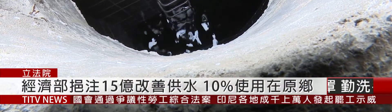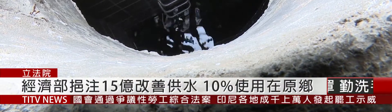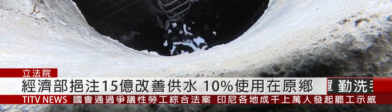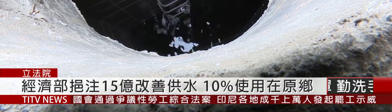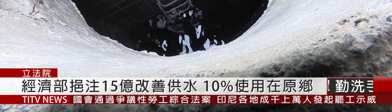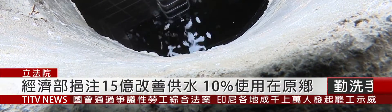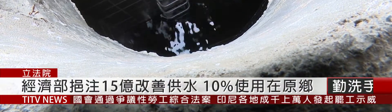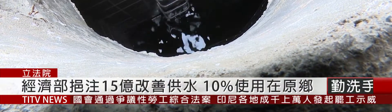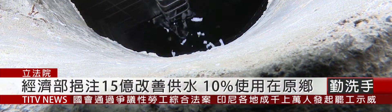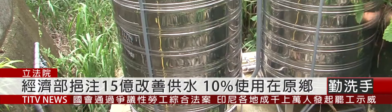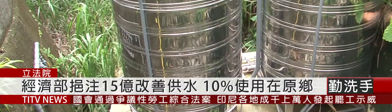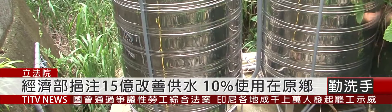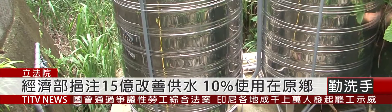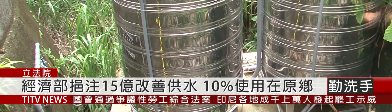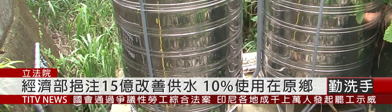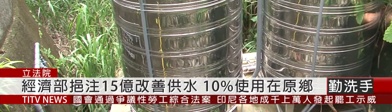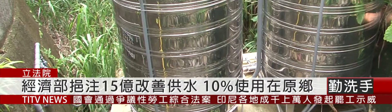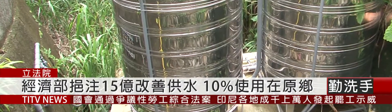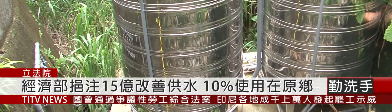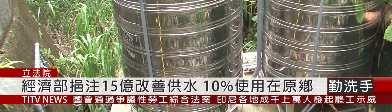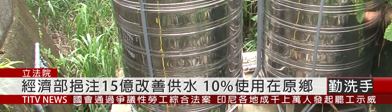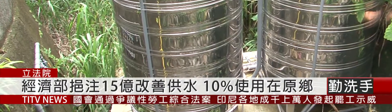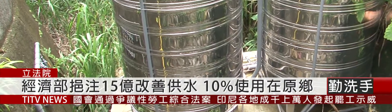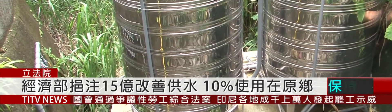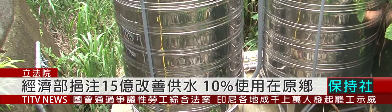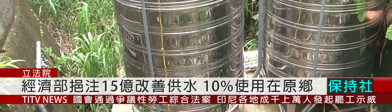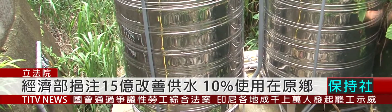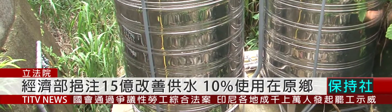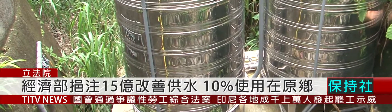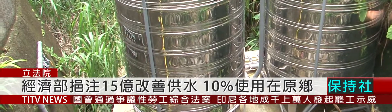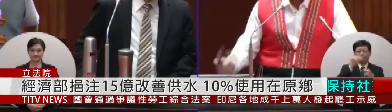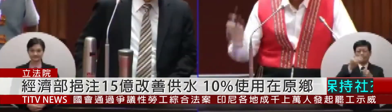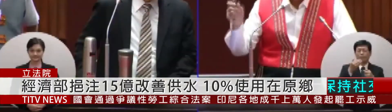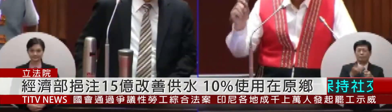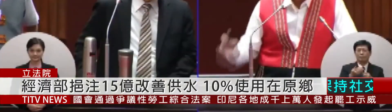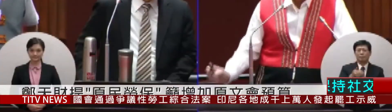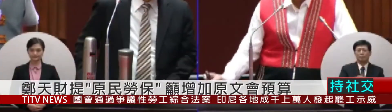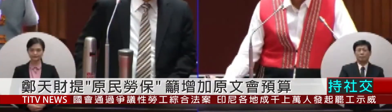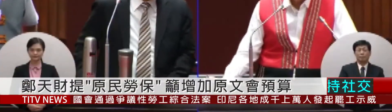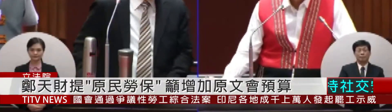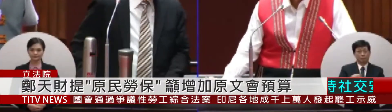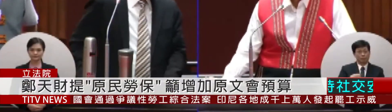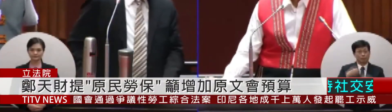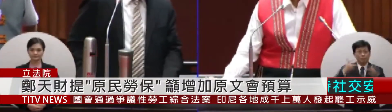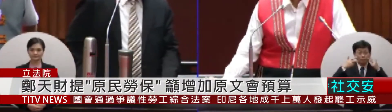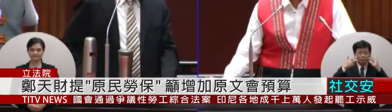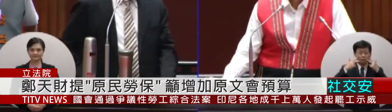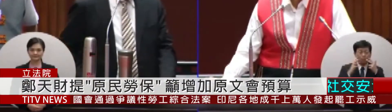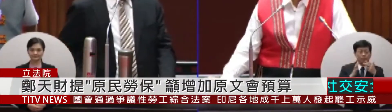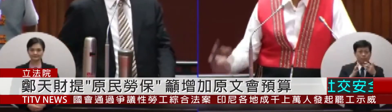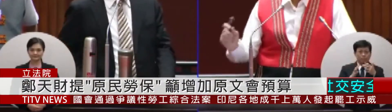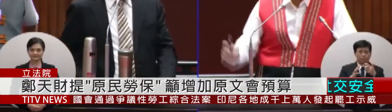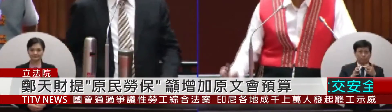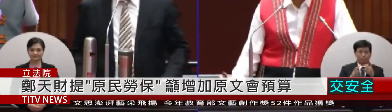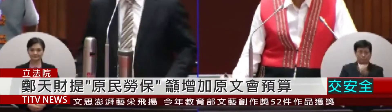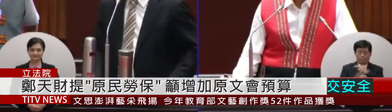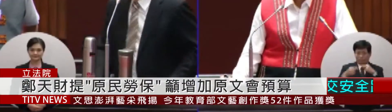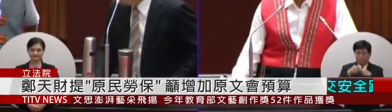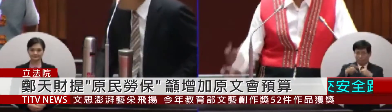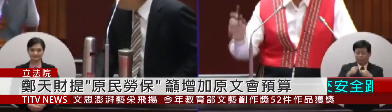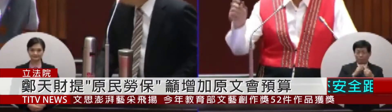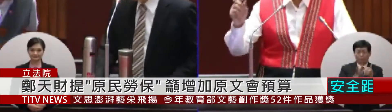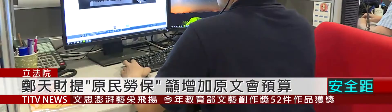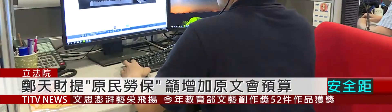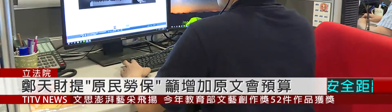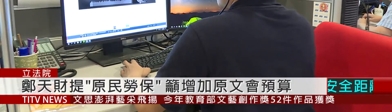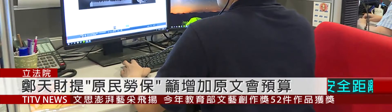示，15亿元预算将有10%会用在原住民族地区。而立委郑天才除了要求行政院应紧速